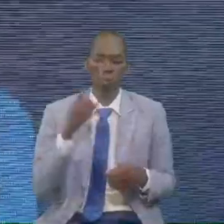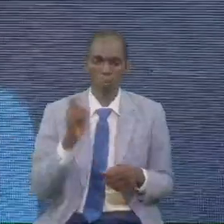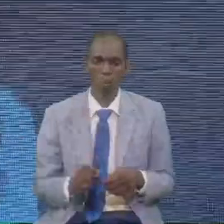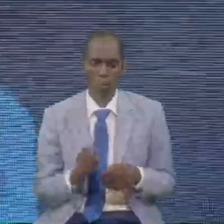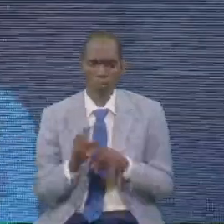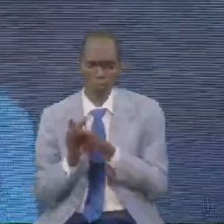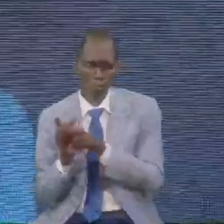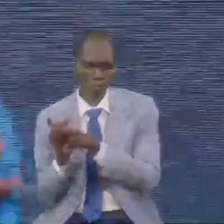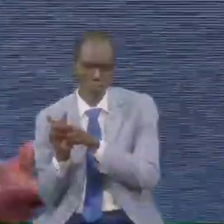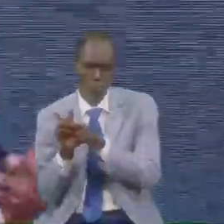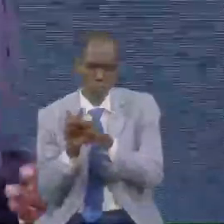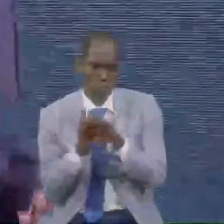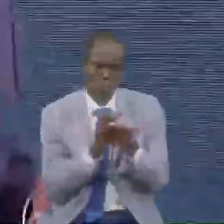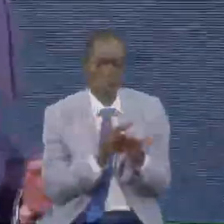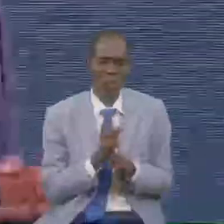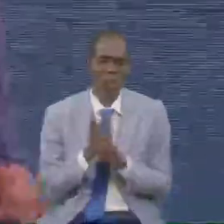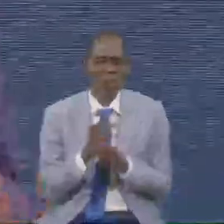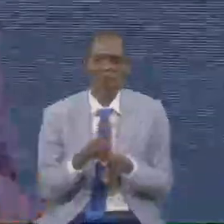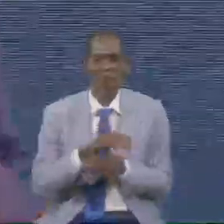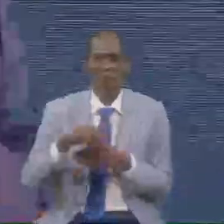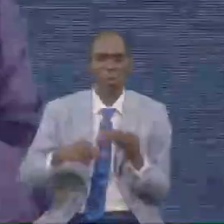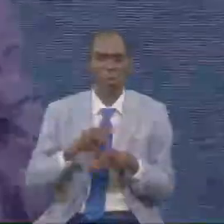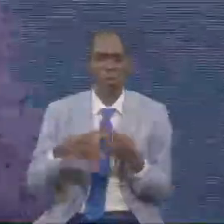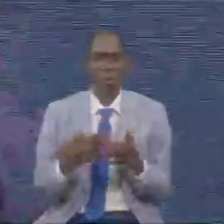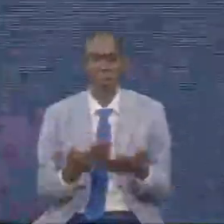C'est quand nous veillons sur toutes ces choses